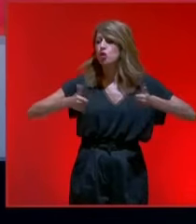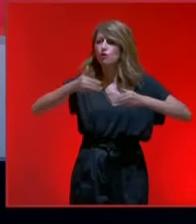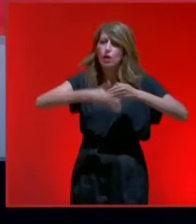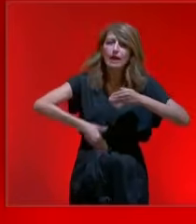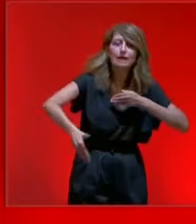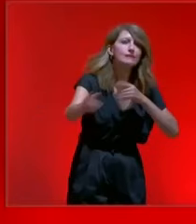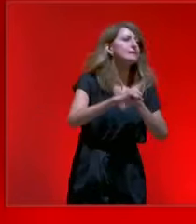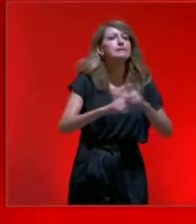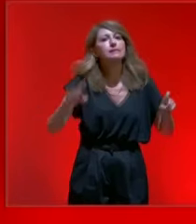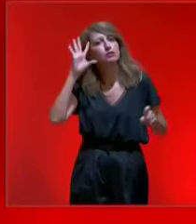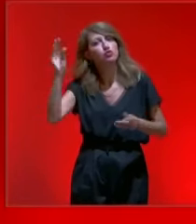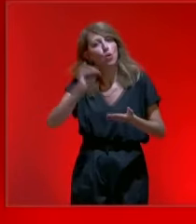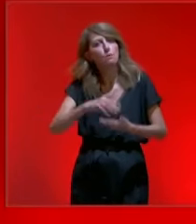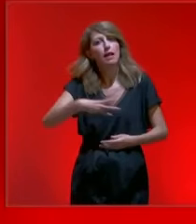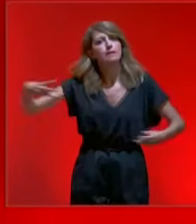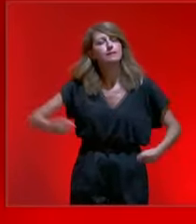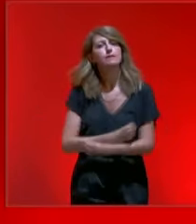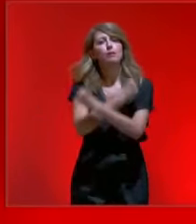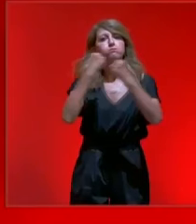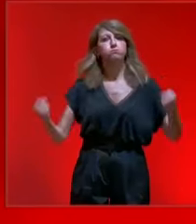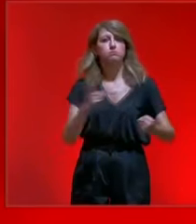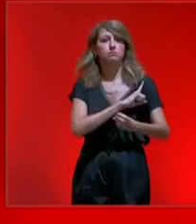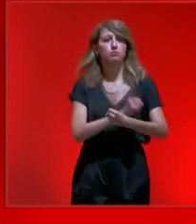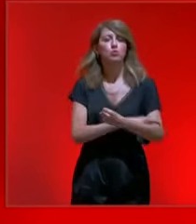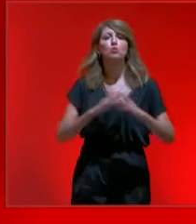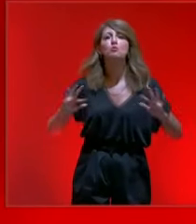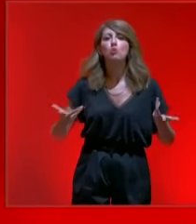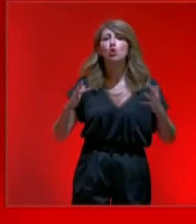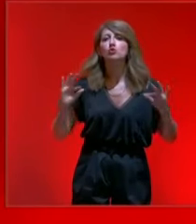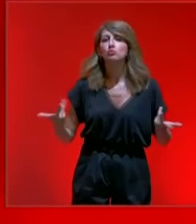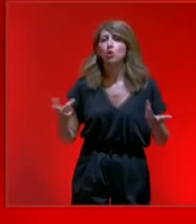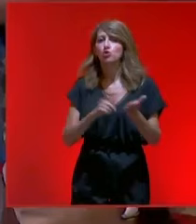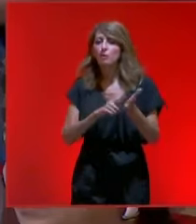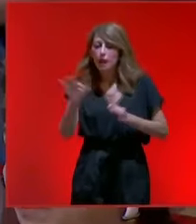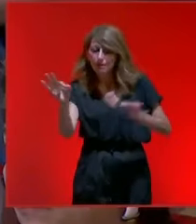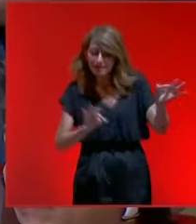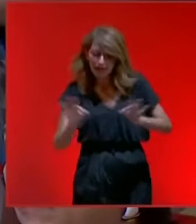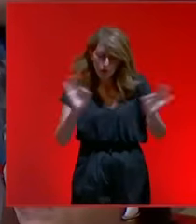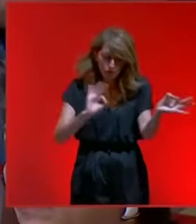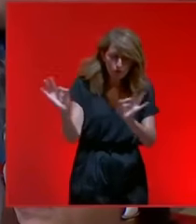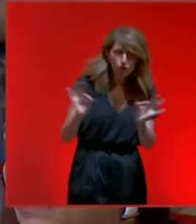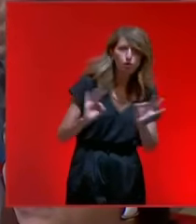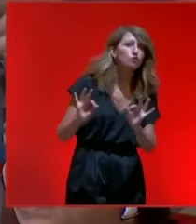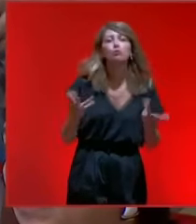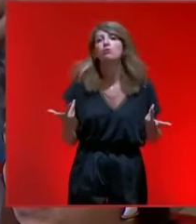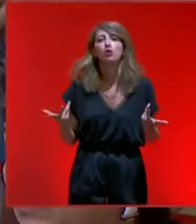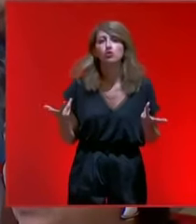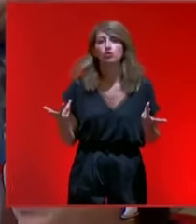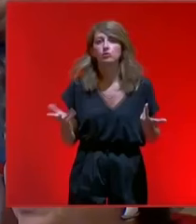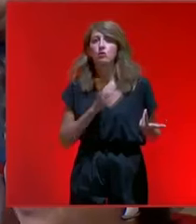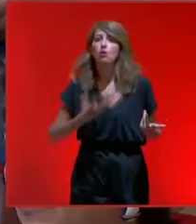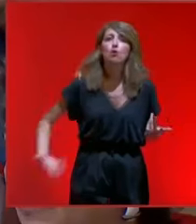δύναμη. Και αν κάτι μπορεί να στρέψει το ενδιαφέρον του κόσμου προς τη διαδικασία αυτή,